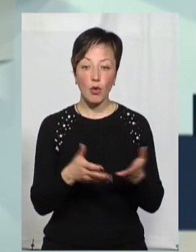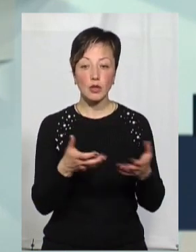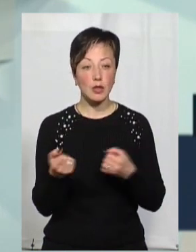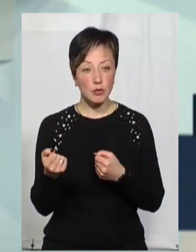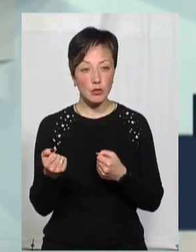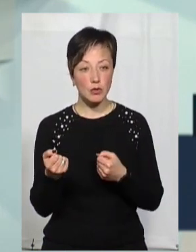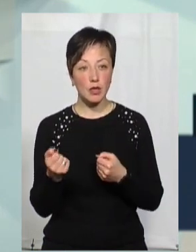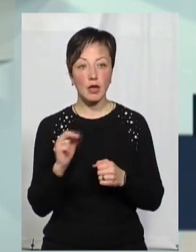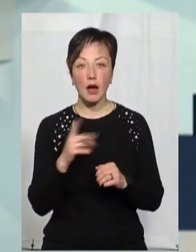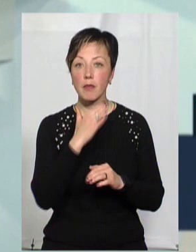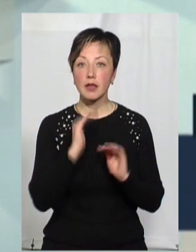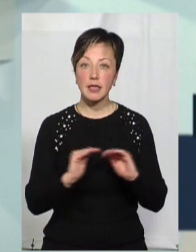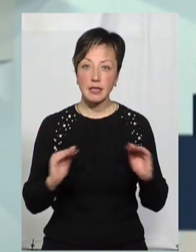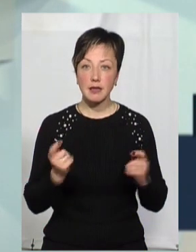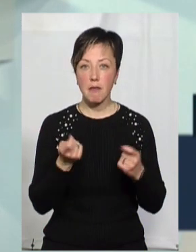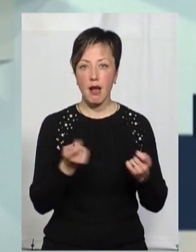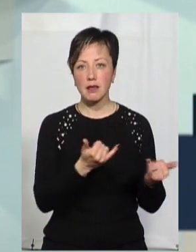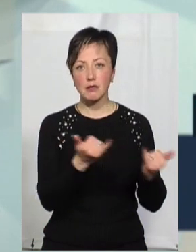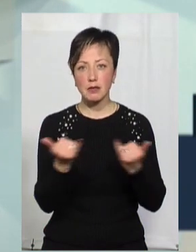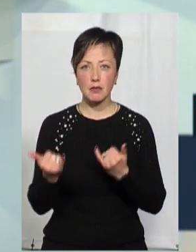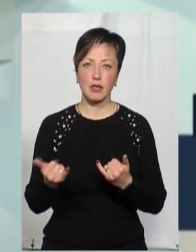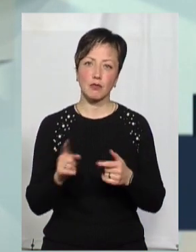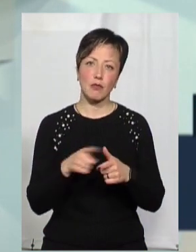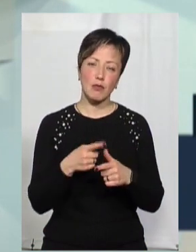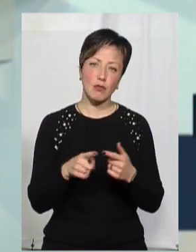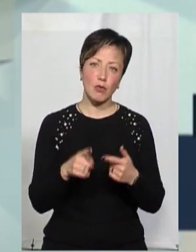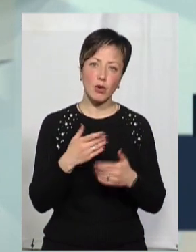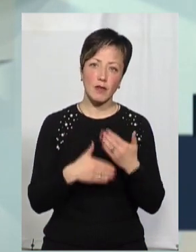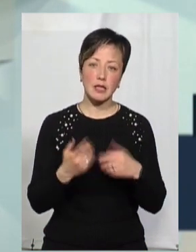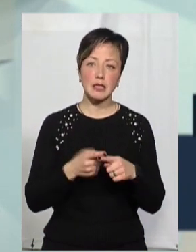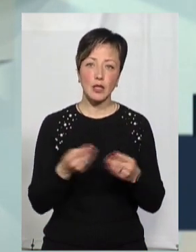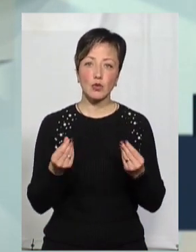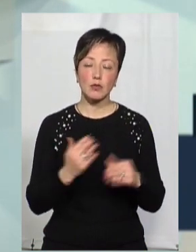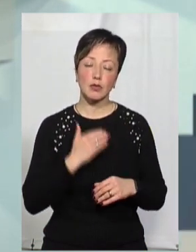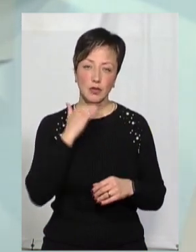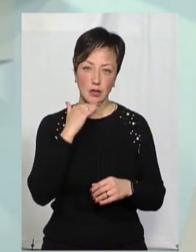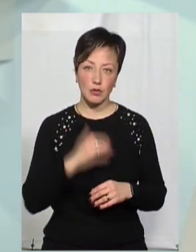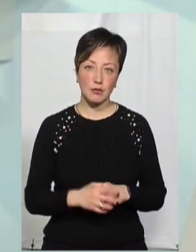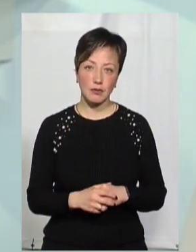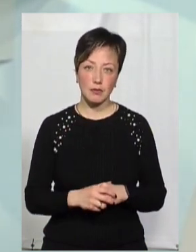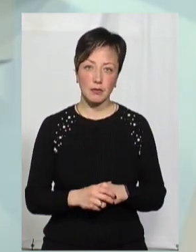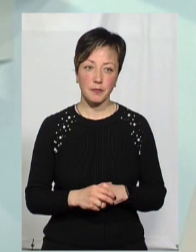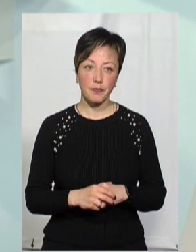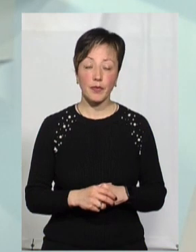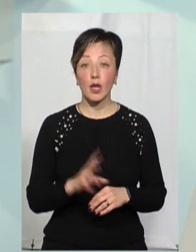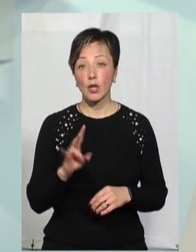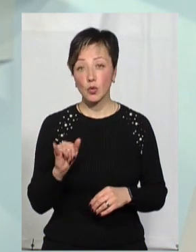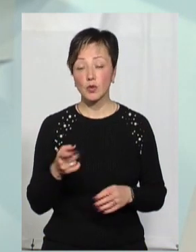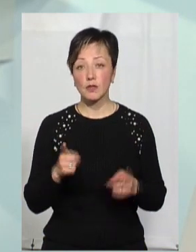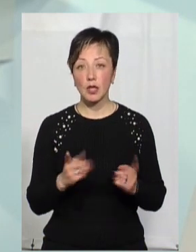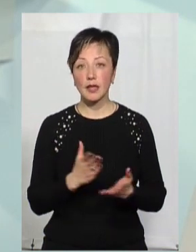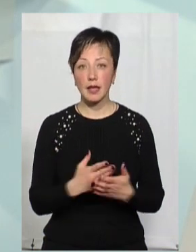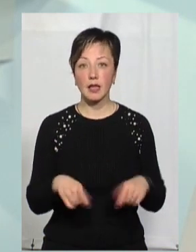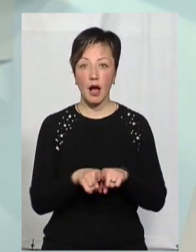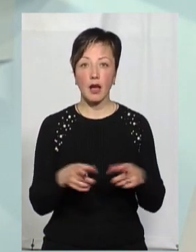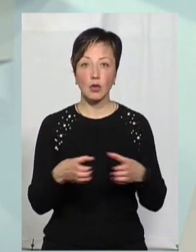вони отримують, як багатодітні, як малозабезпечені, там, чи по інвалідності, цієї суми достатньо. Ну, от, звичайно, є